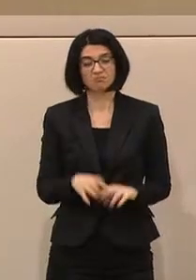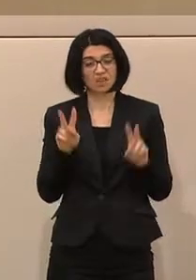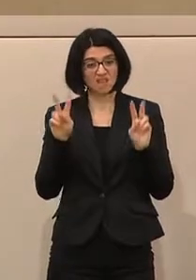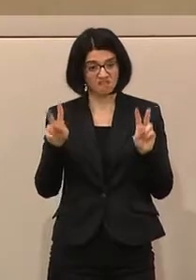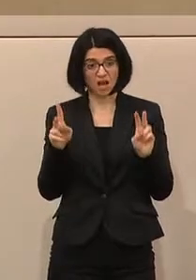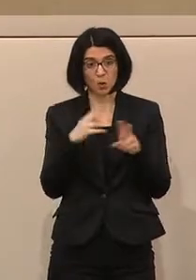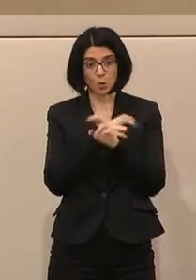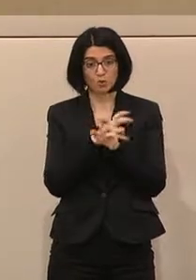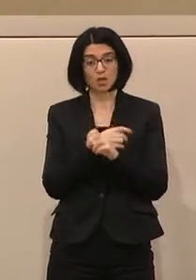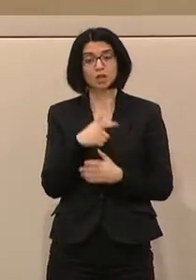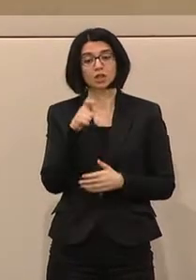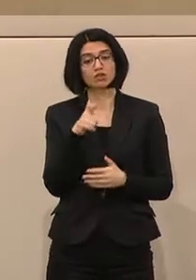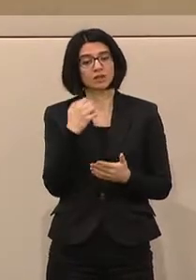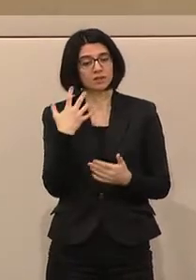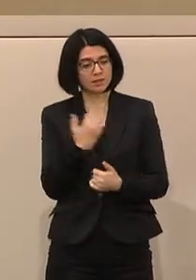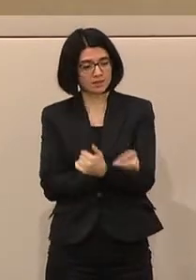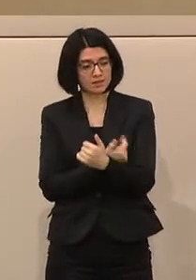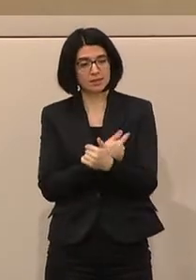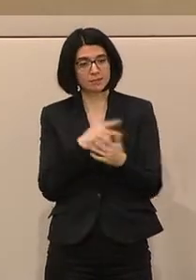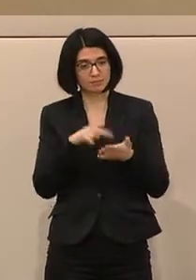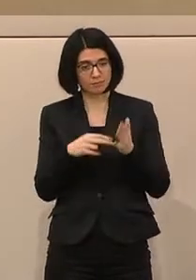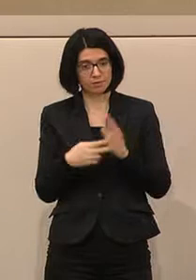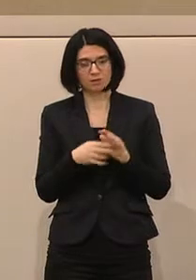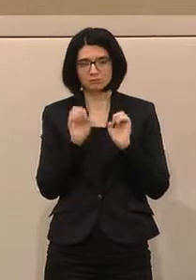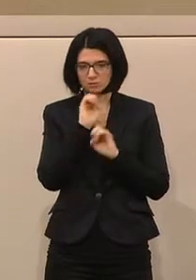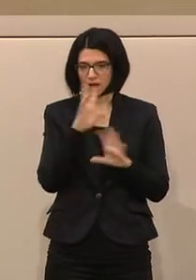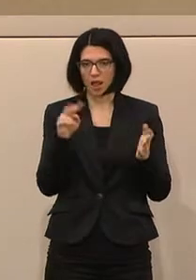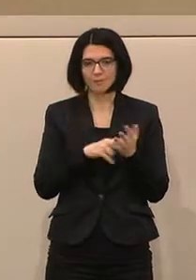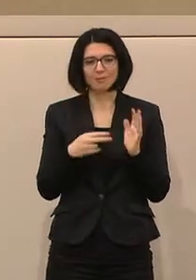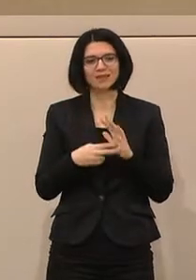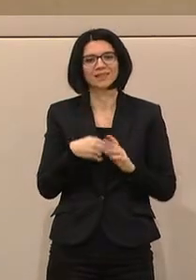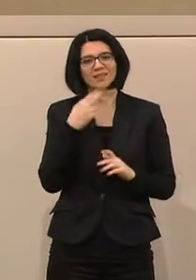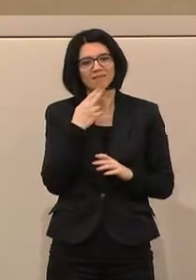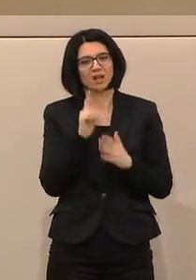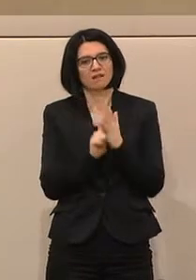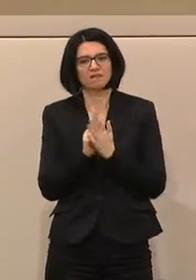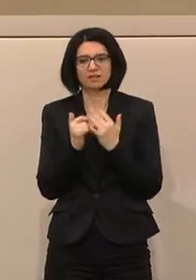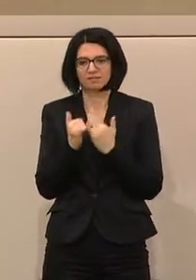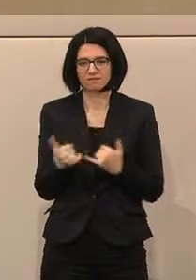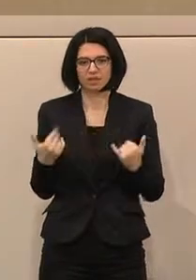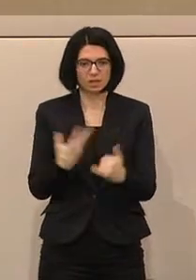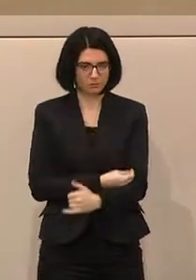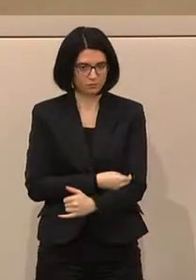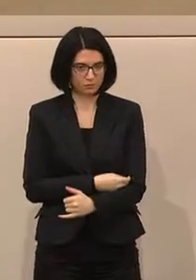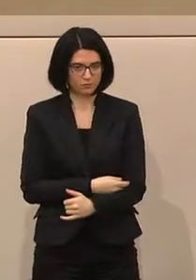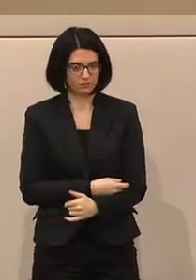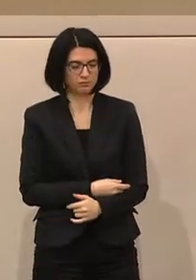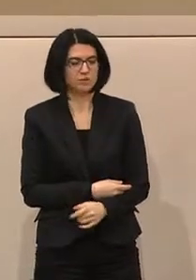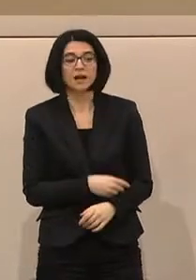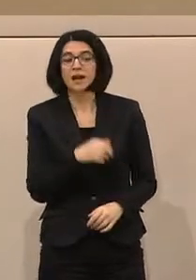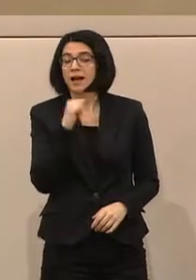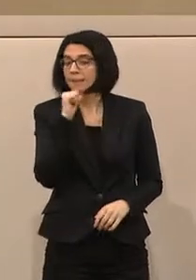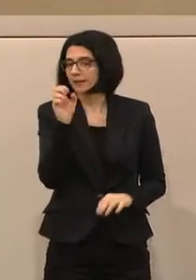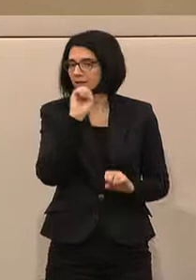haben einen österreichischen Impfplan, wir haben einen klaren Plan, wer, wann, wie geimpft wird. Aber wir haben